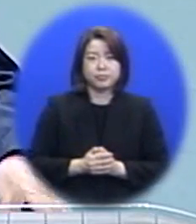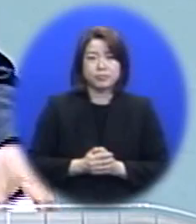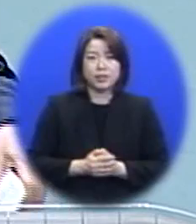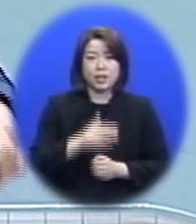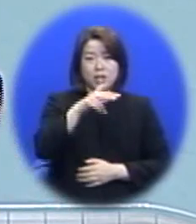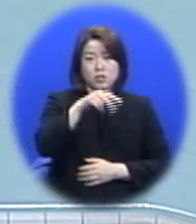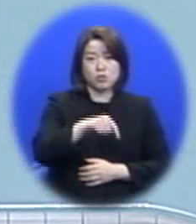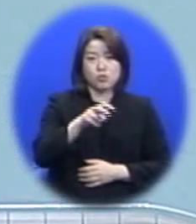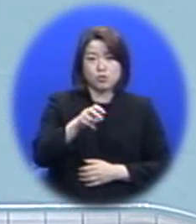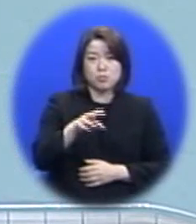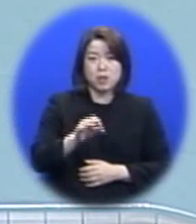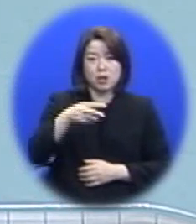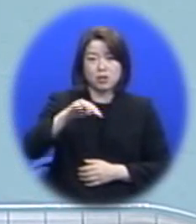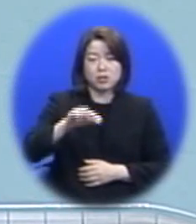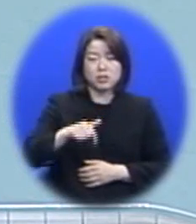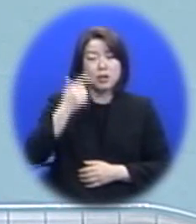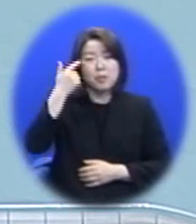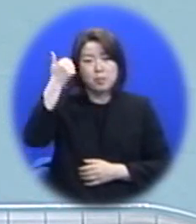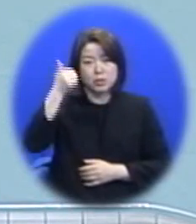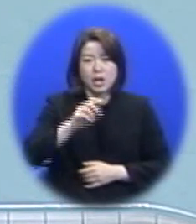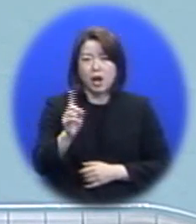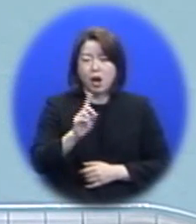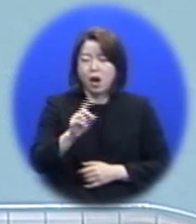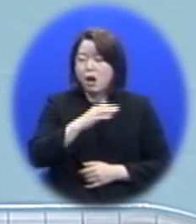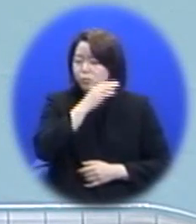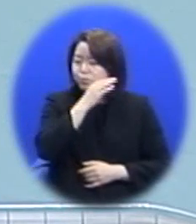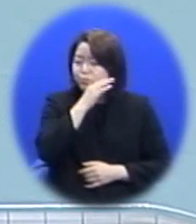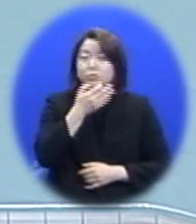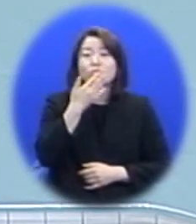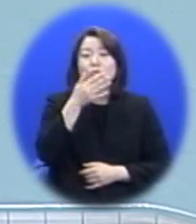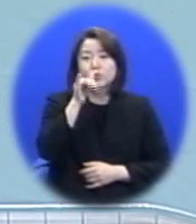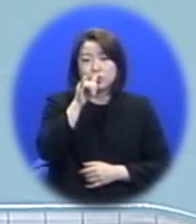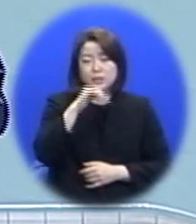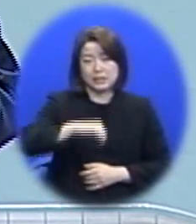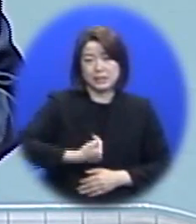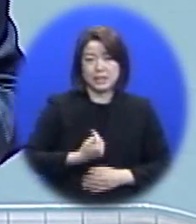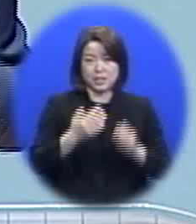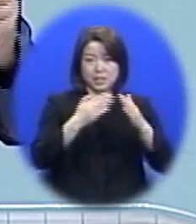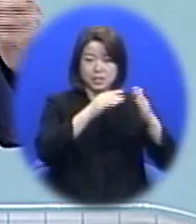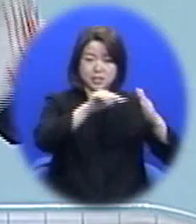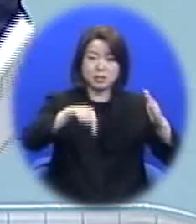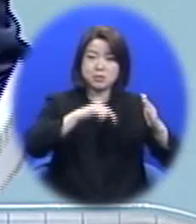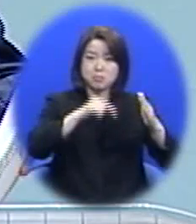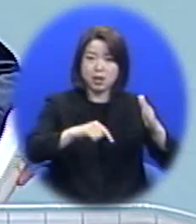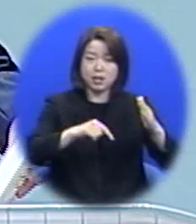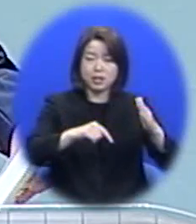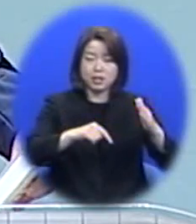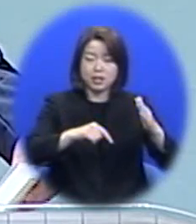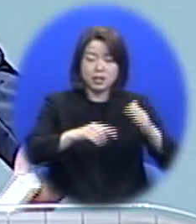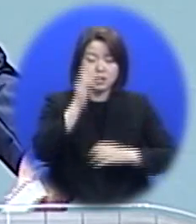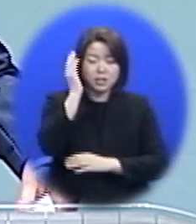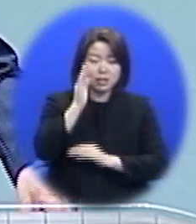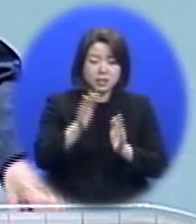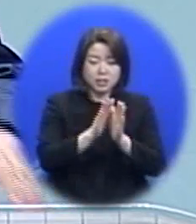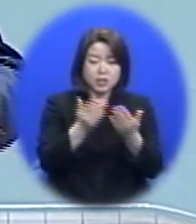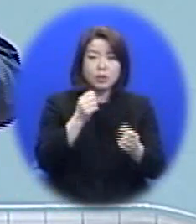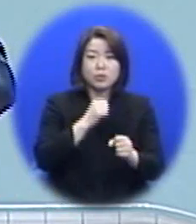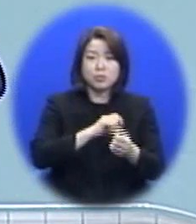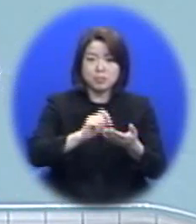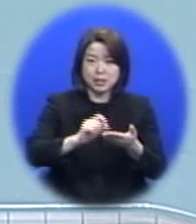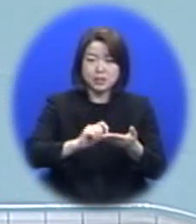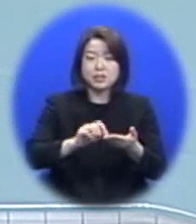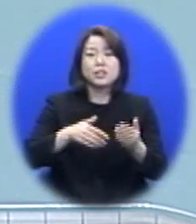주명식 목사님이 어쩌면 부끄러울 수도 있는 자기의 집안 이야기를 이렇게 책으로 쓴 것은